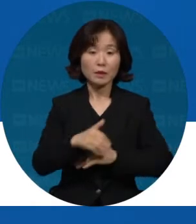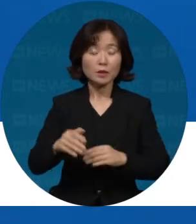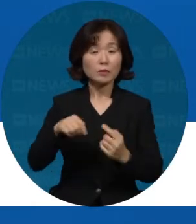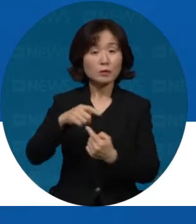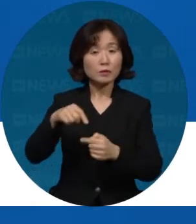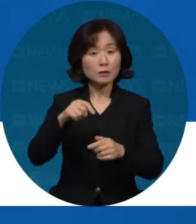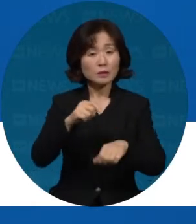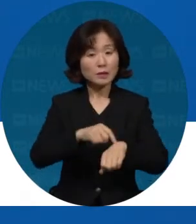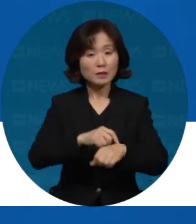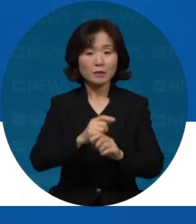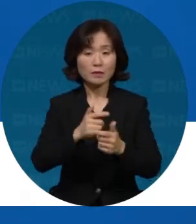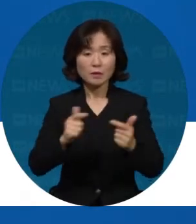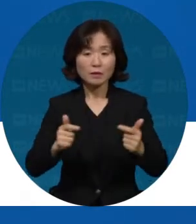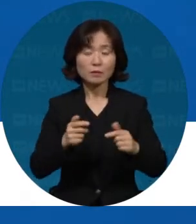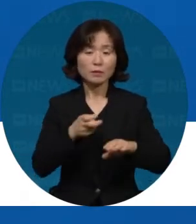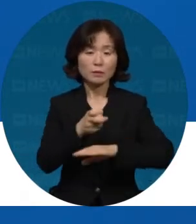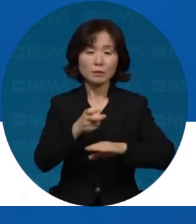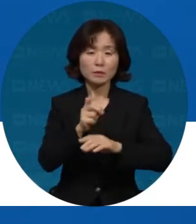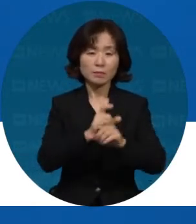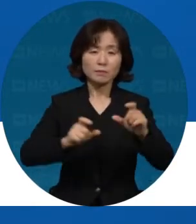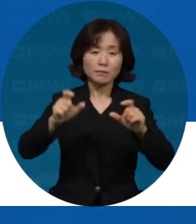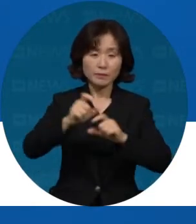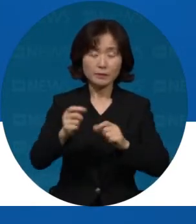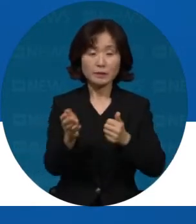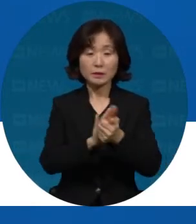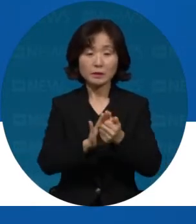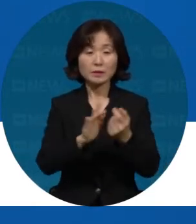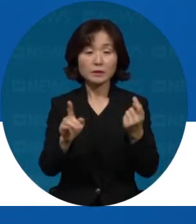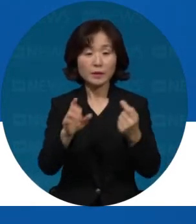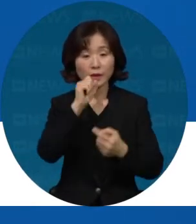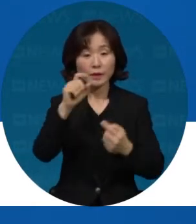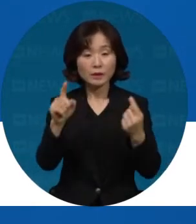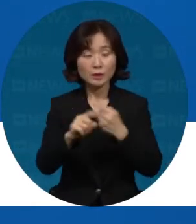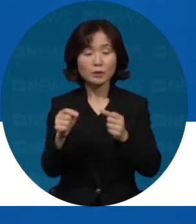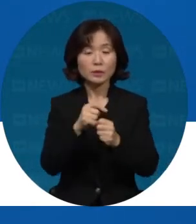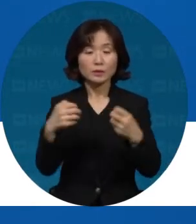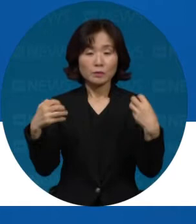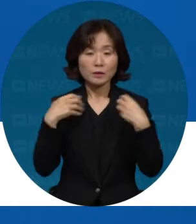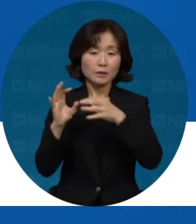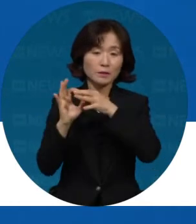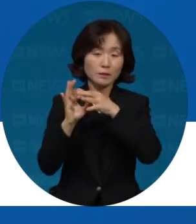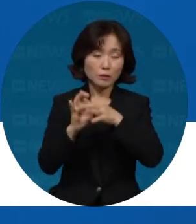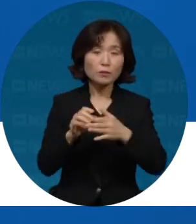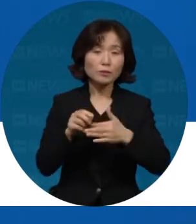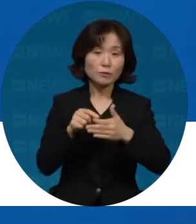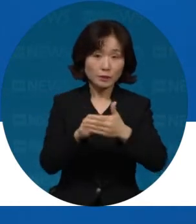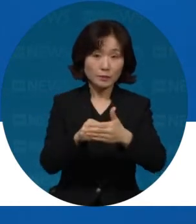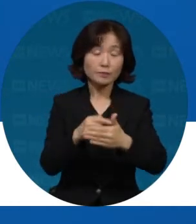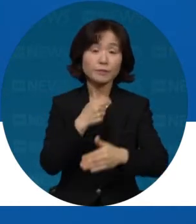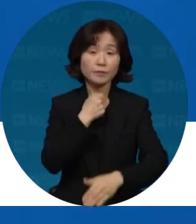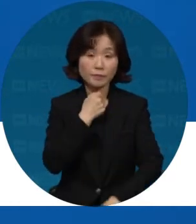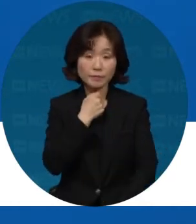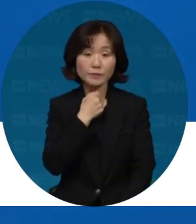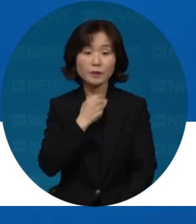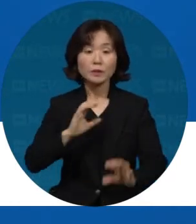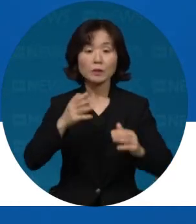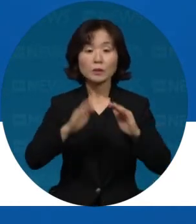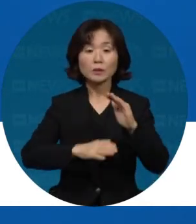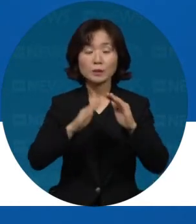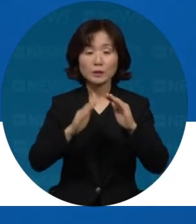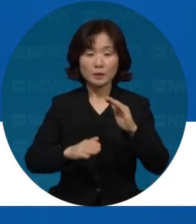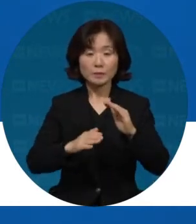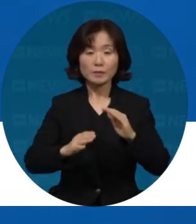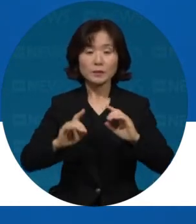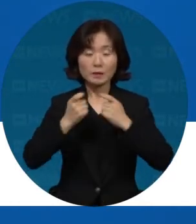통학버스 흑 층 등의 서비스 개선을 교육청과 지속적으로 추진하겠습니다 국궁 립 이나